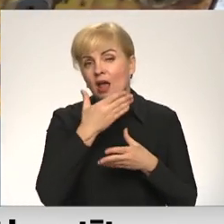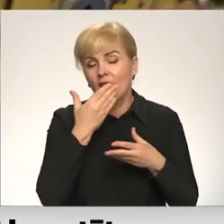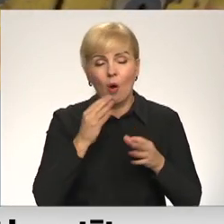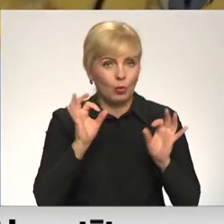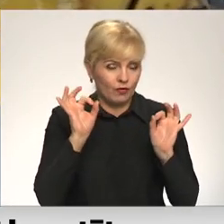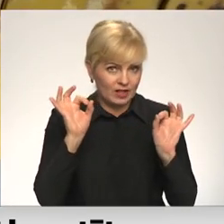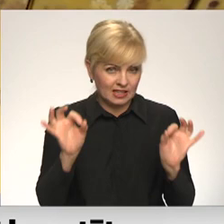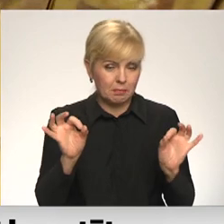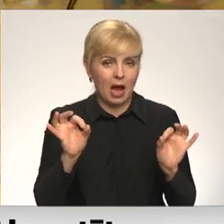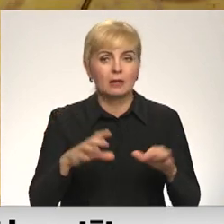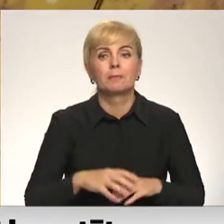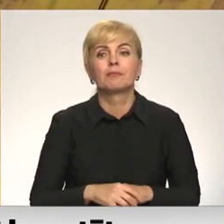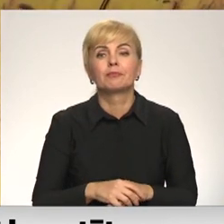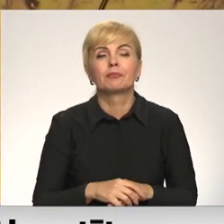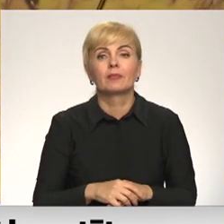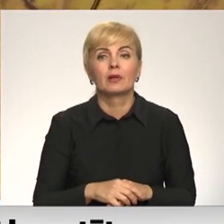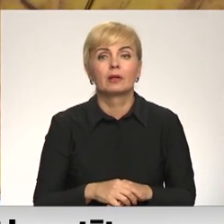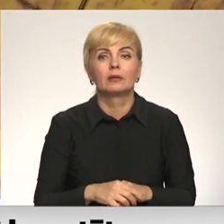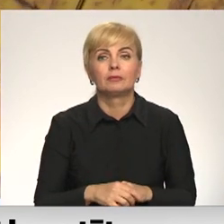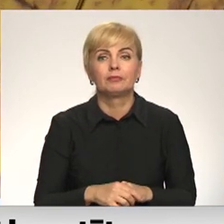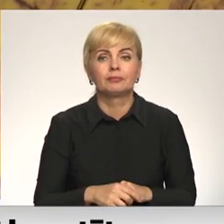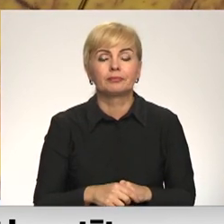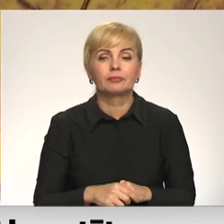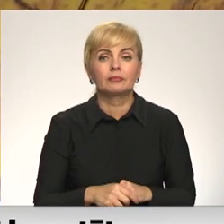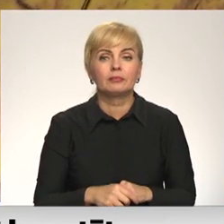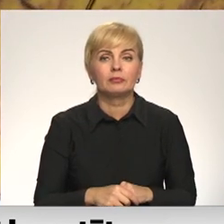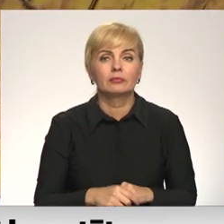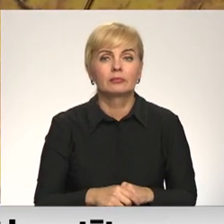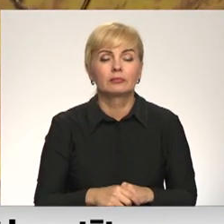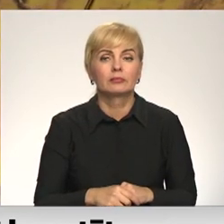vispār. Beatrise Jakobsone, Andrejs Mažāns, Latgales reģionālā televīzija.